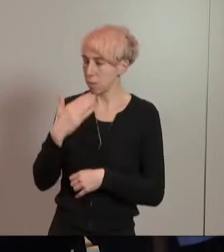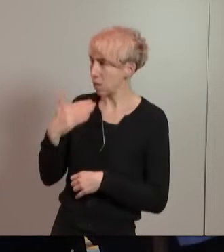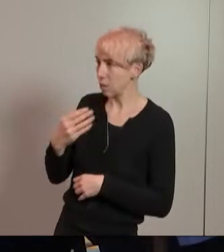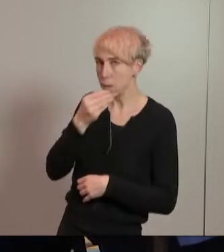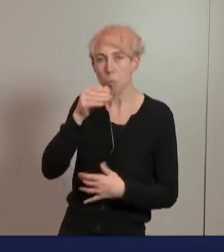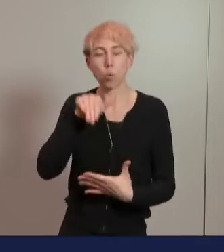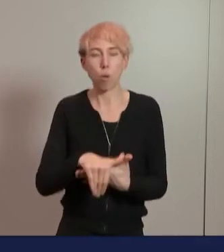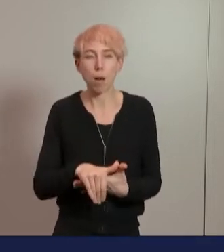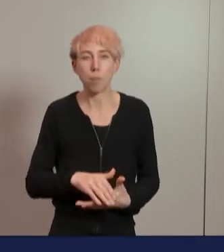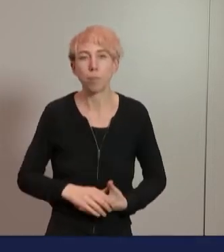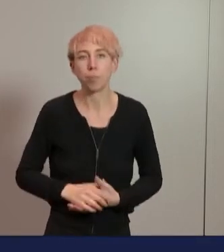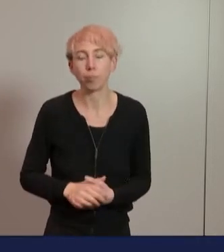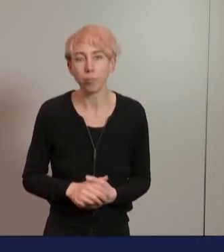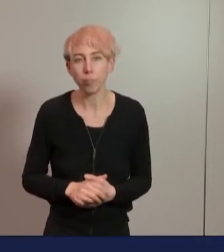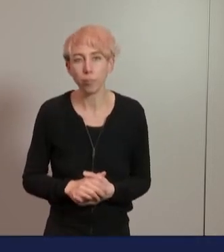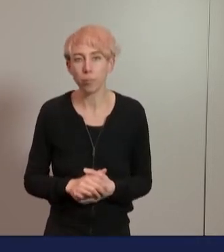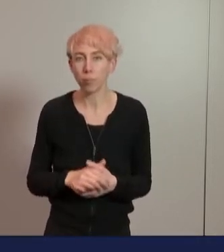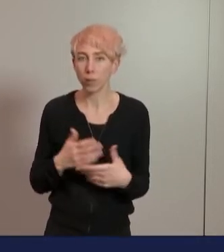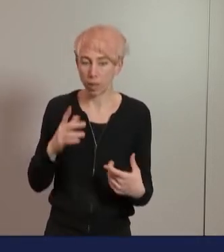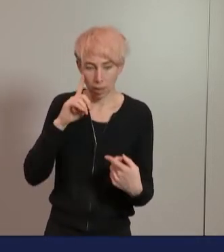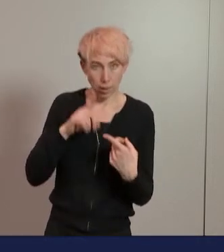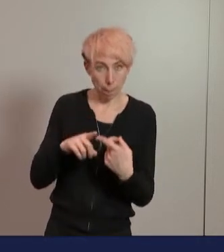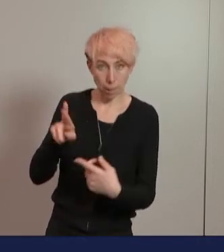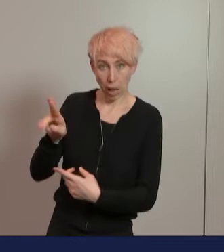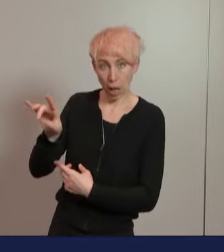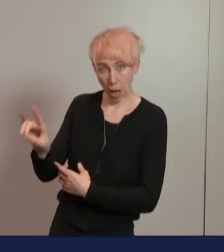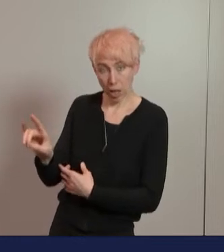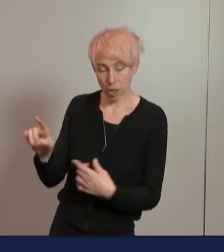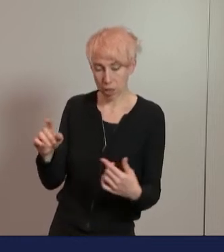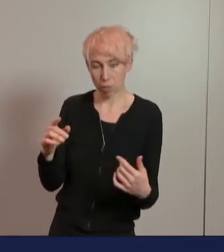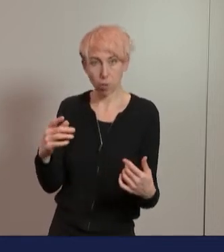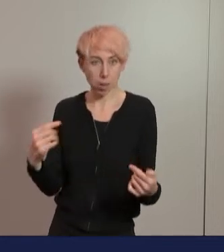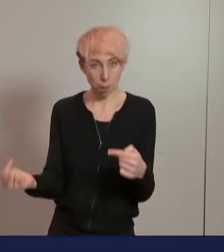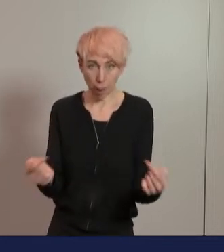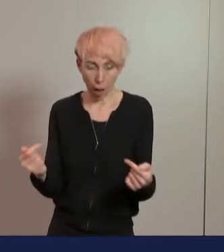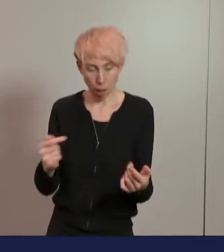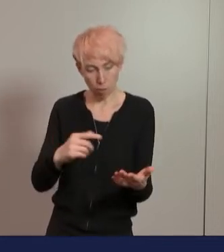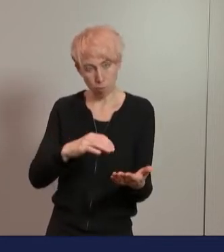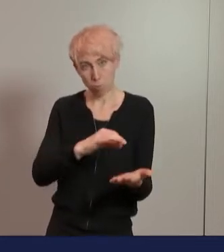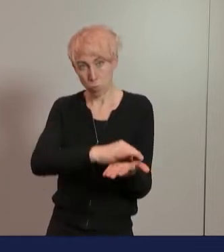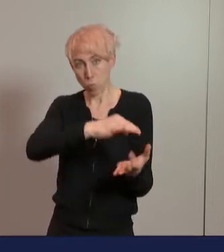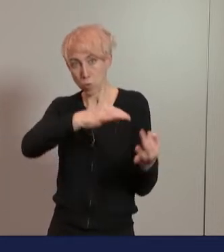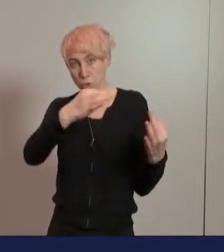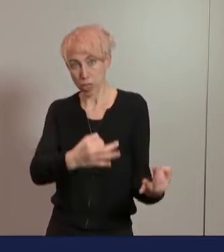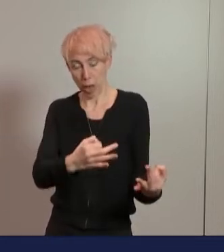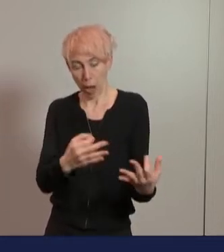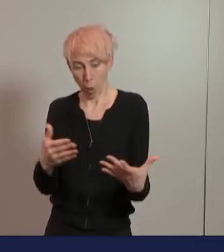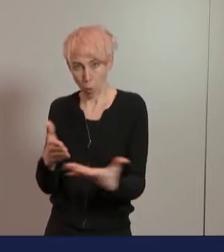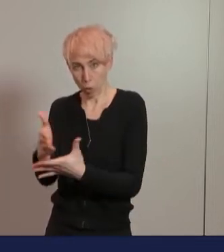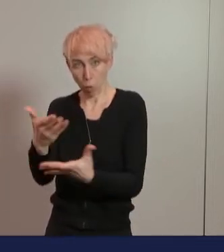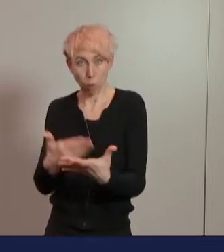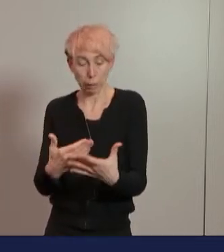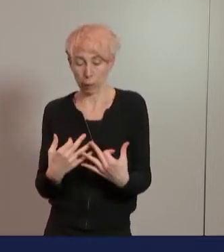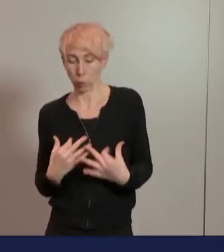Bonsoir. La séquence ressources humaines d'un débat d'orientation budgétaire n'est jamais anodine. Si chacun d'entre